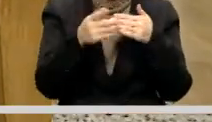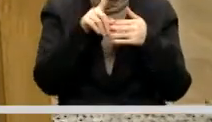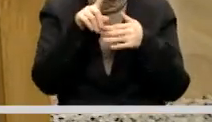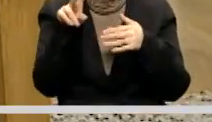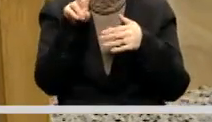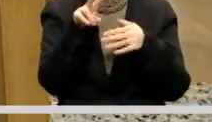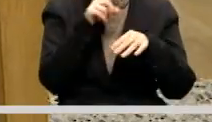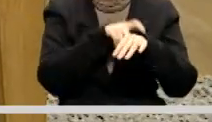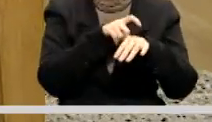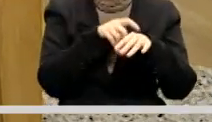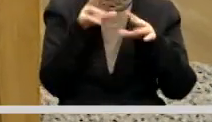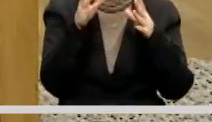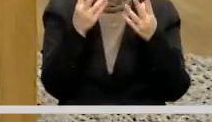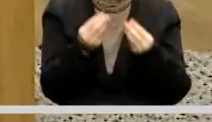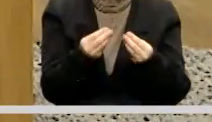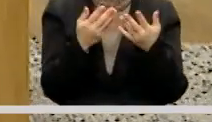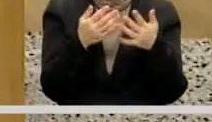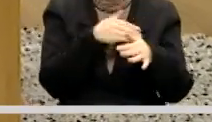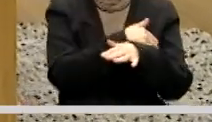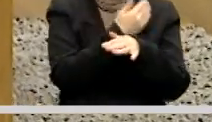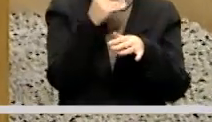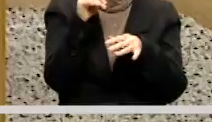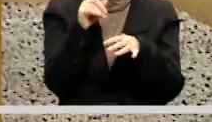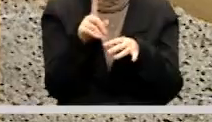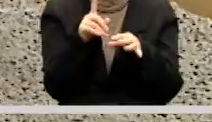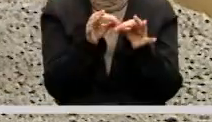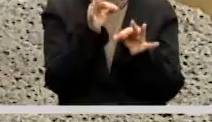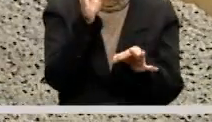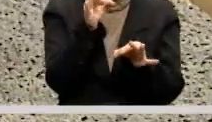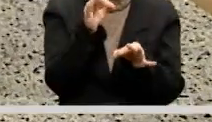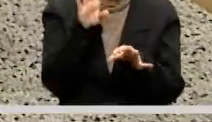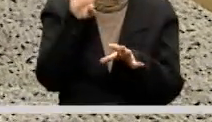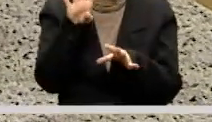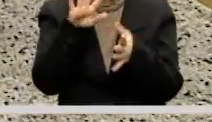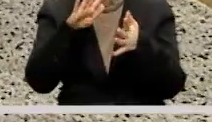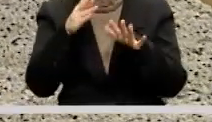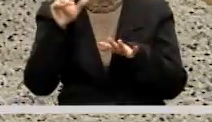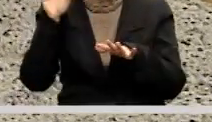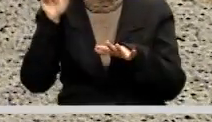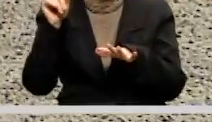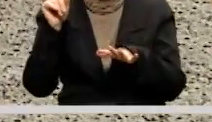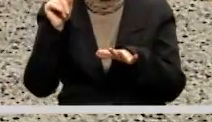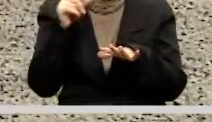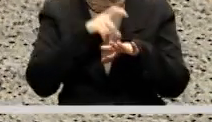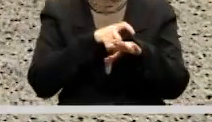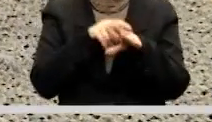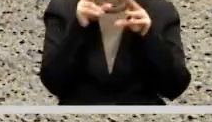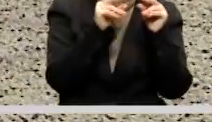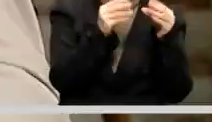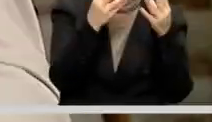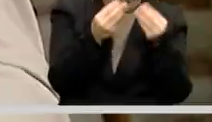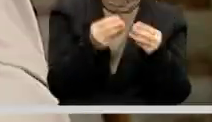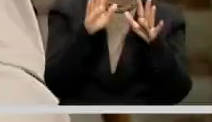süresinin 4-11 saat olduğu biliniyor. Ama Türkiye toplumunda da toplumun %75'inin ortalama uyku